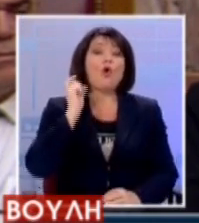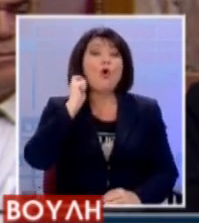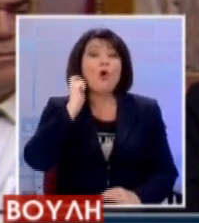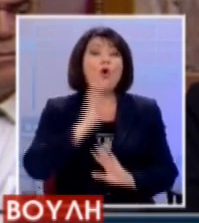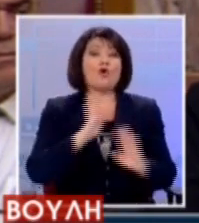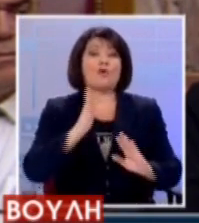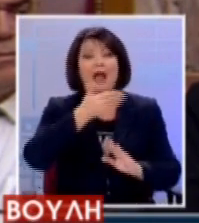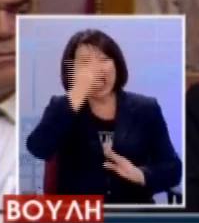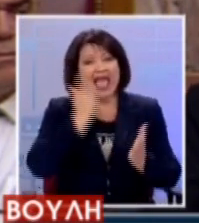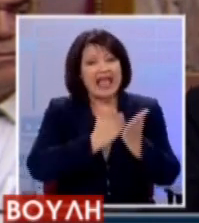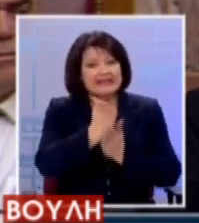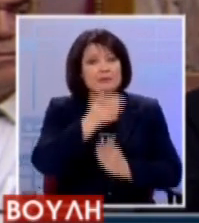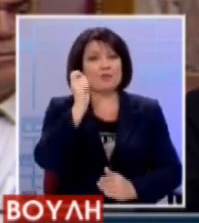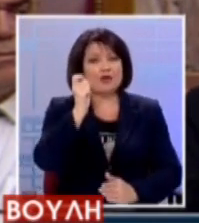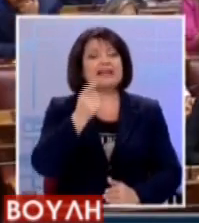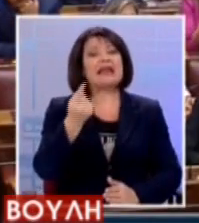οι έντιμοι πολιτικοί,